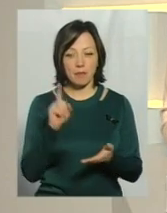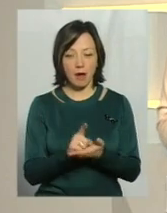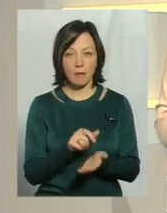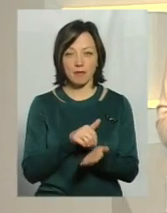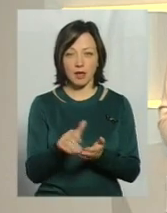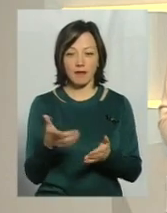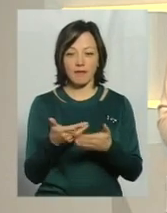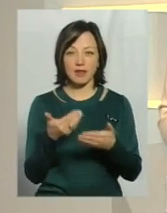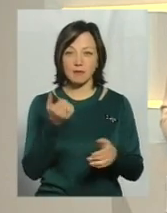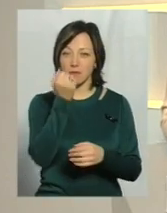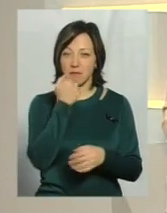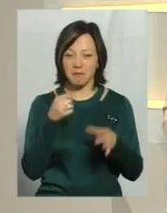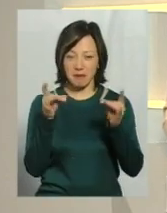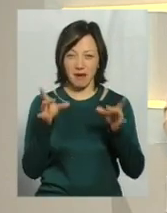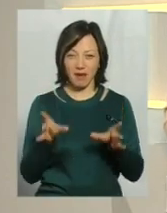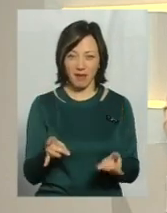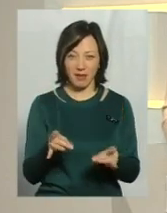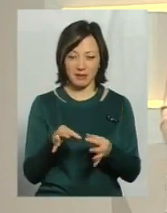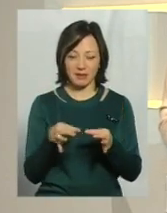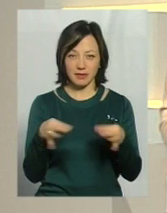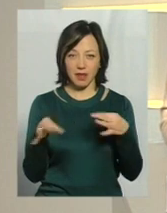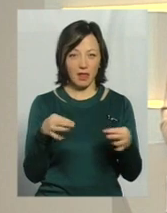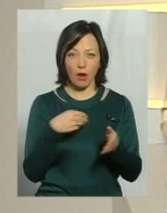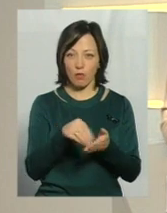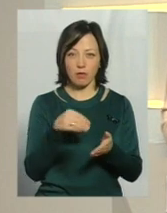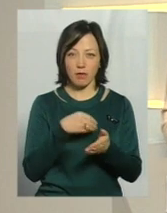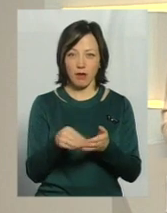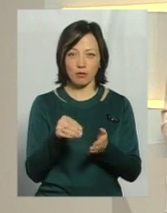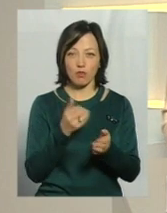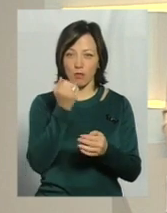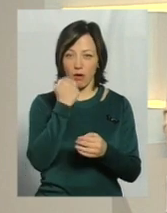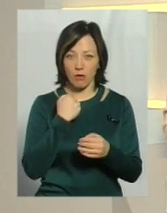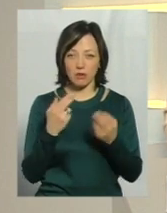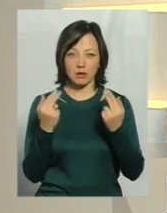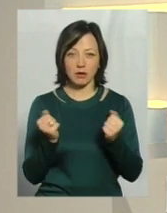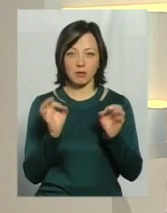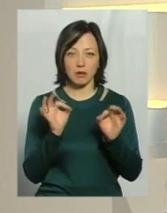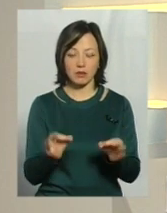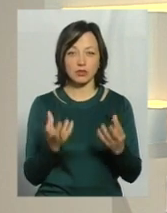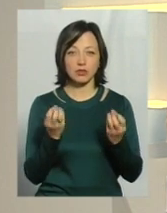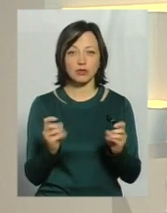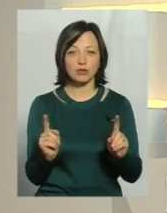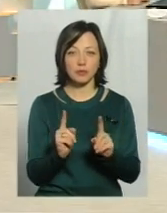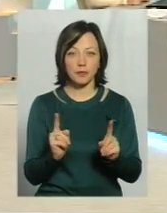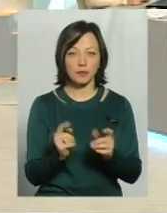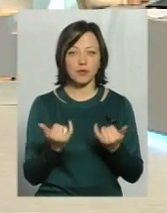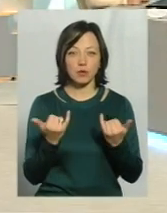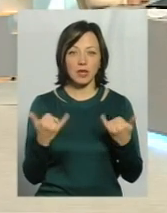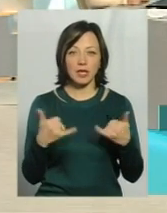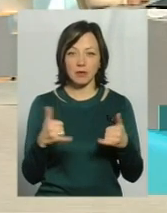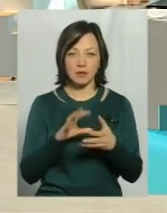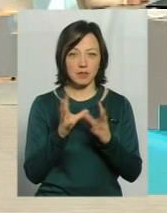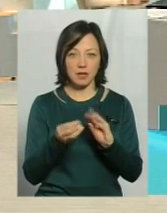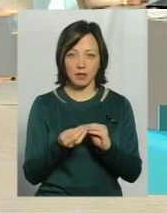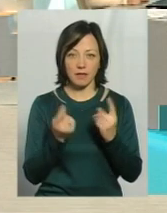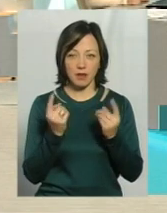від поліетиленових пакетів, так? Не купляти продукти в упаковках. Абсолютно правильно. Що ще? Сьогодні хімія – це взагалі для